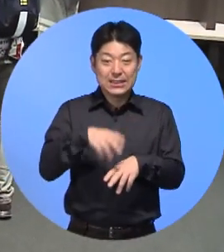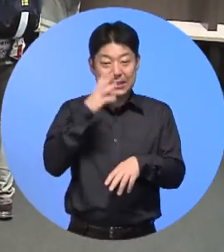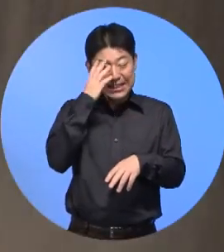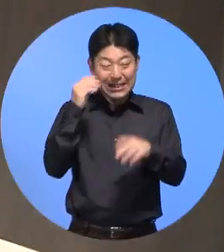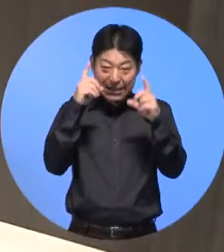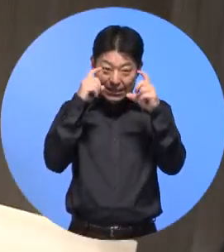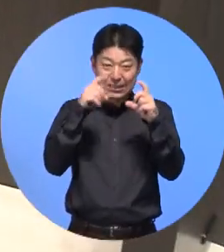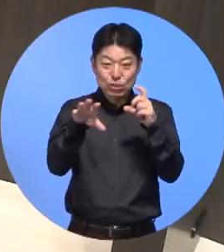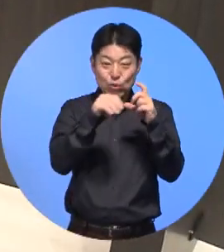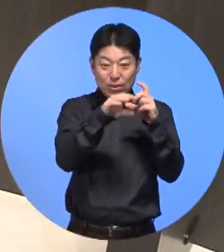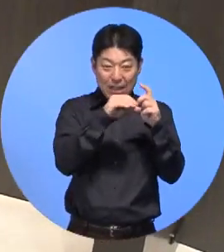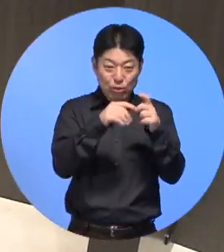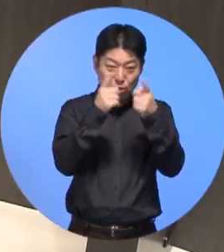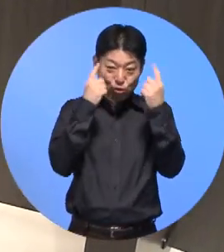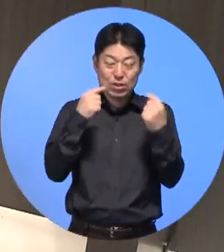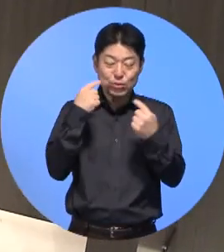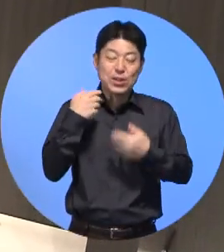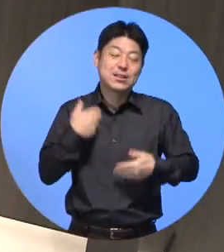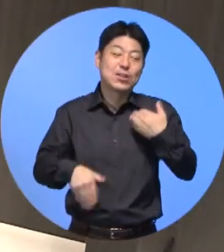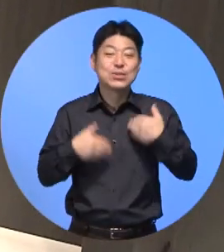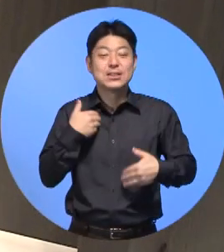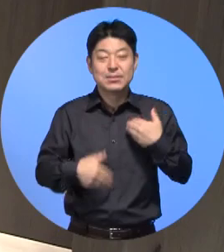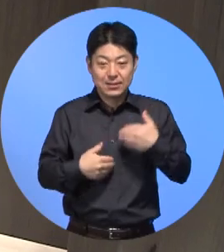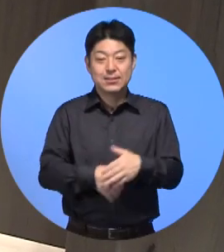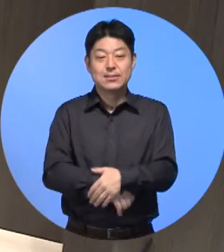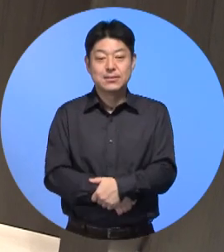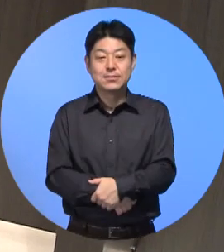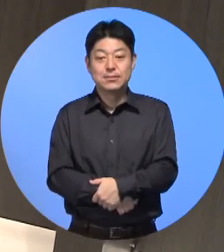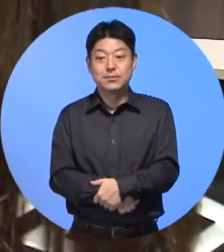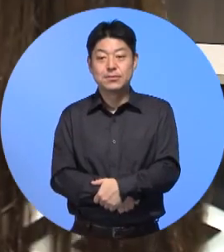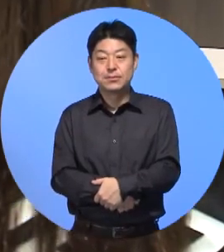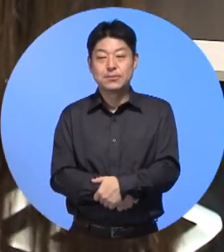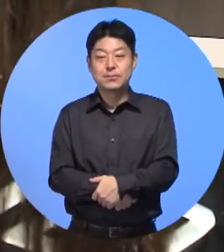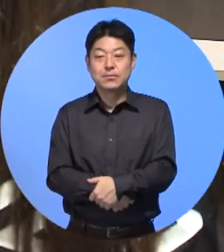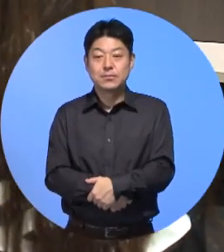と、それぞれ楽しんでいました。